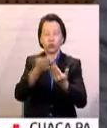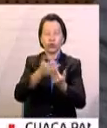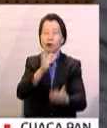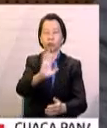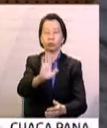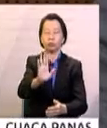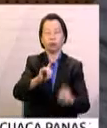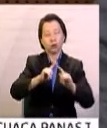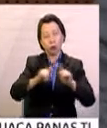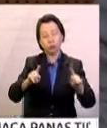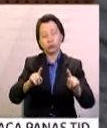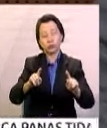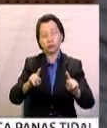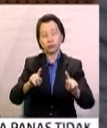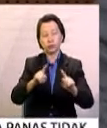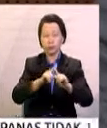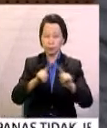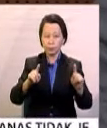tapi yang